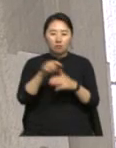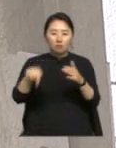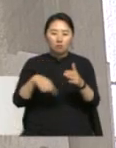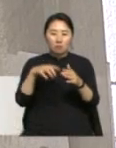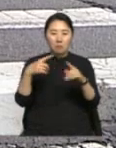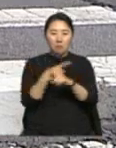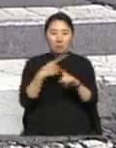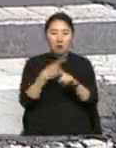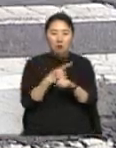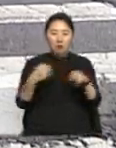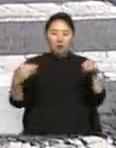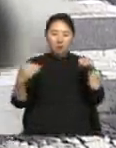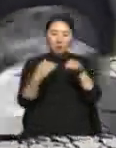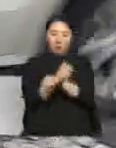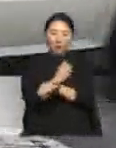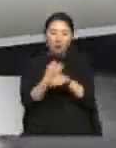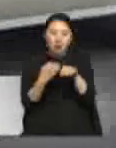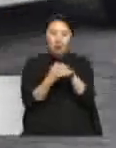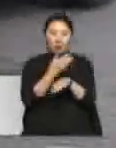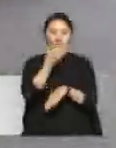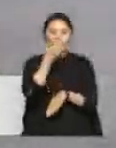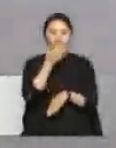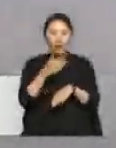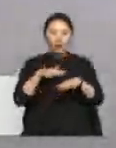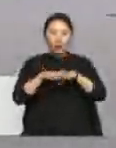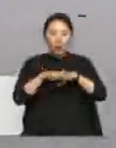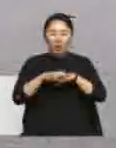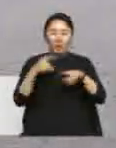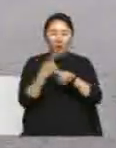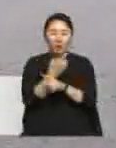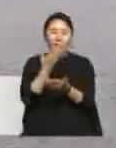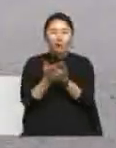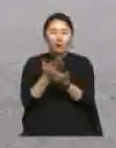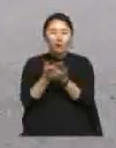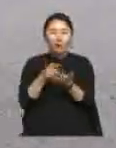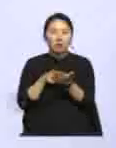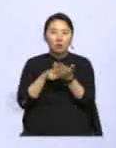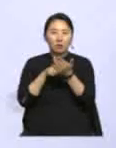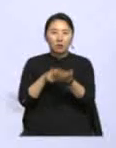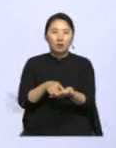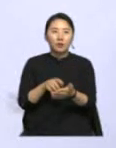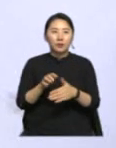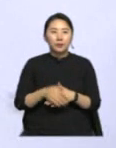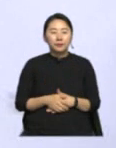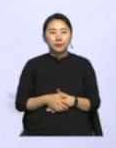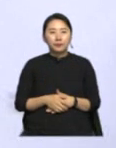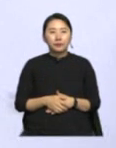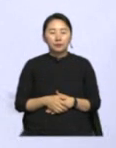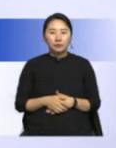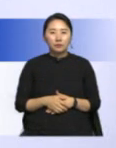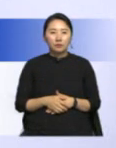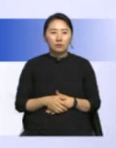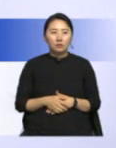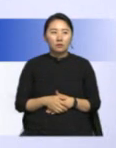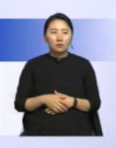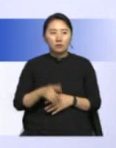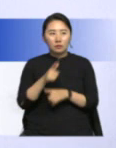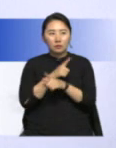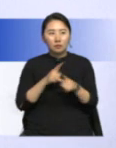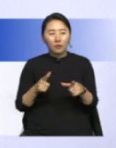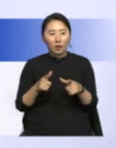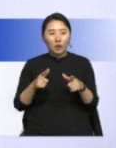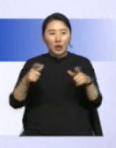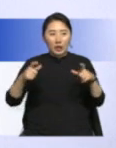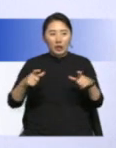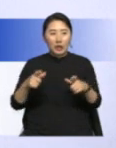바꿔 양방향 출입이 가능하도록 설계 변경을 해달라는 요구입니다. 앞으로 향후 요 블록 안에 4개